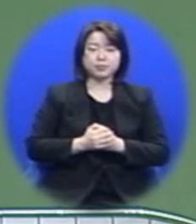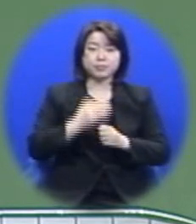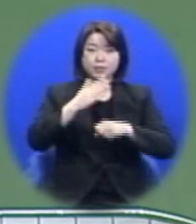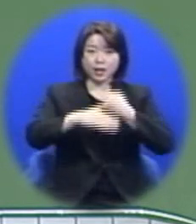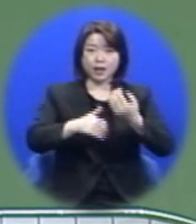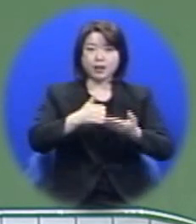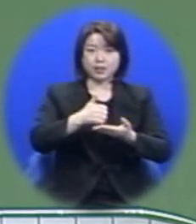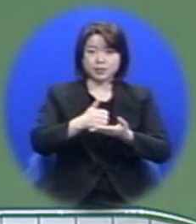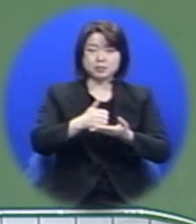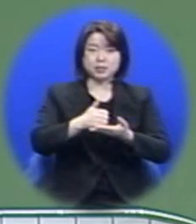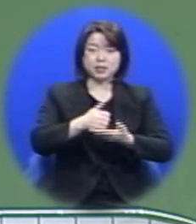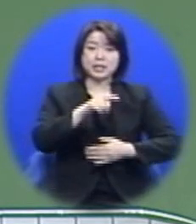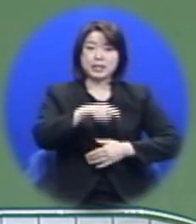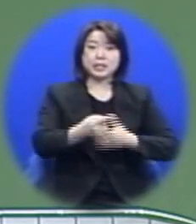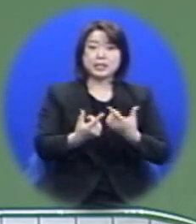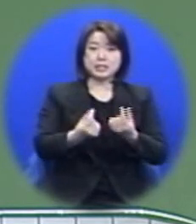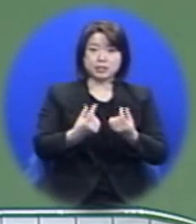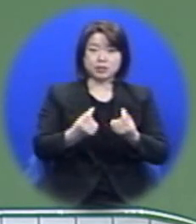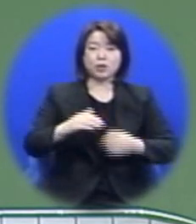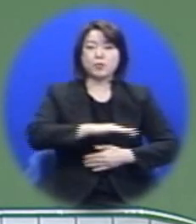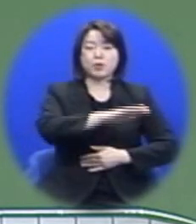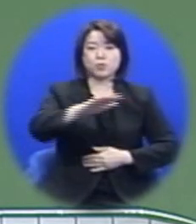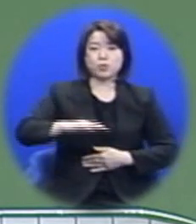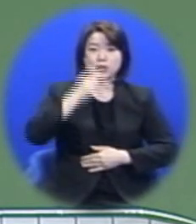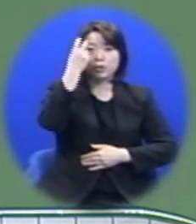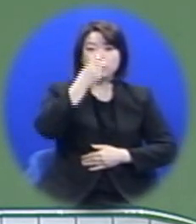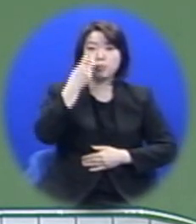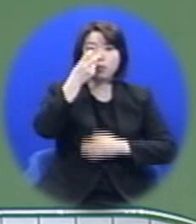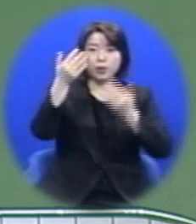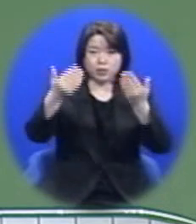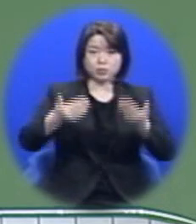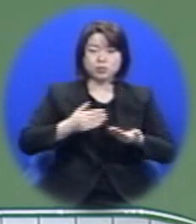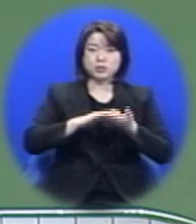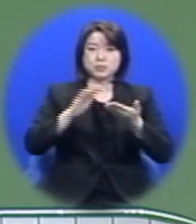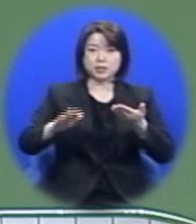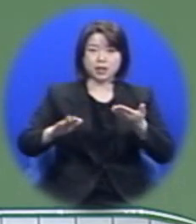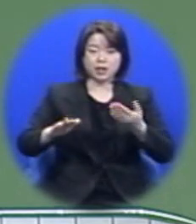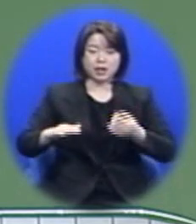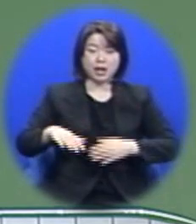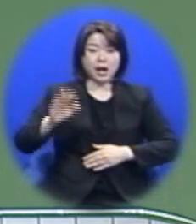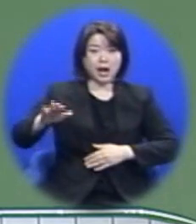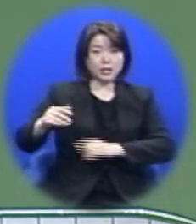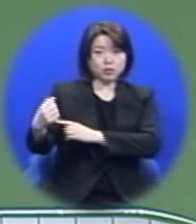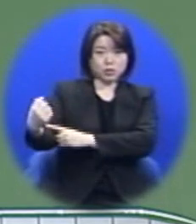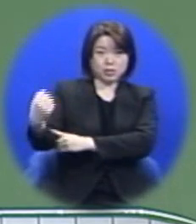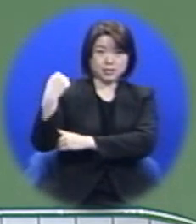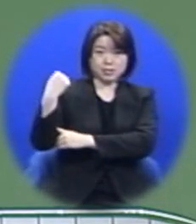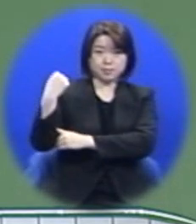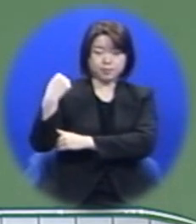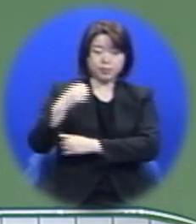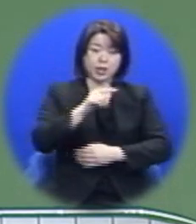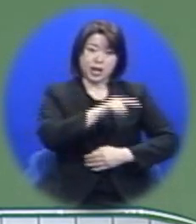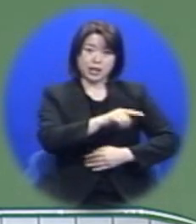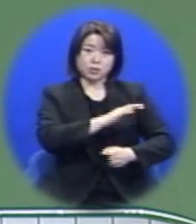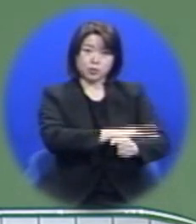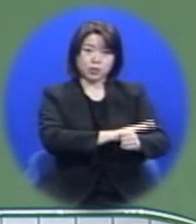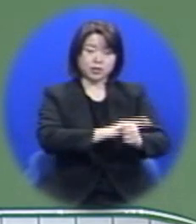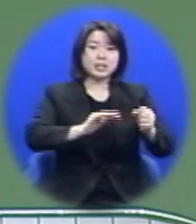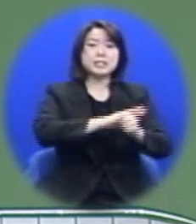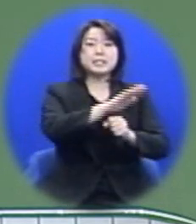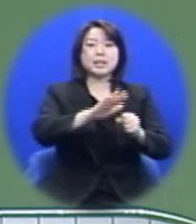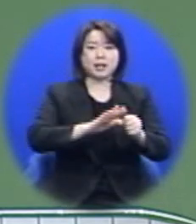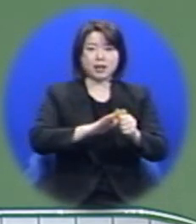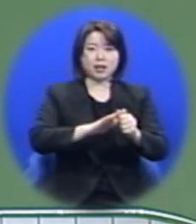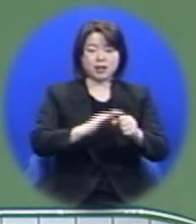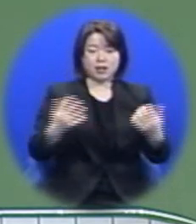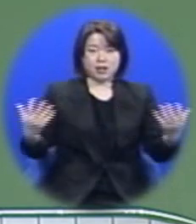하나님이 이처럼 우리를 보호하십니다. 한쪽에는 권능과 한쪽에는 사랑으로 우리를